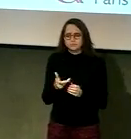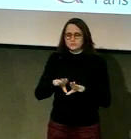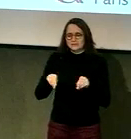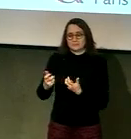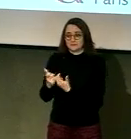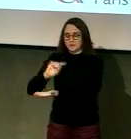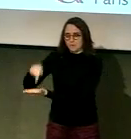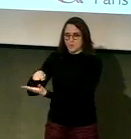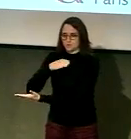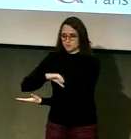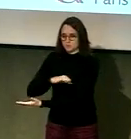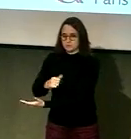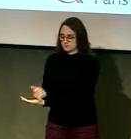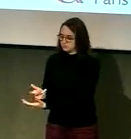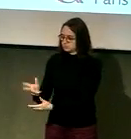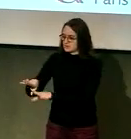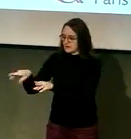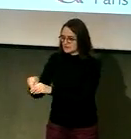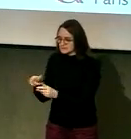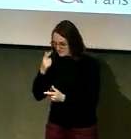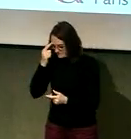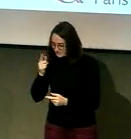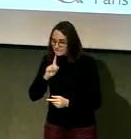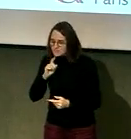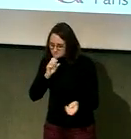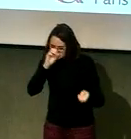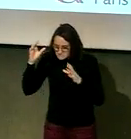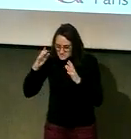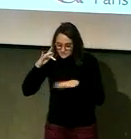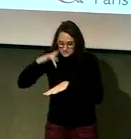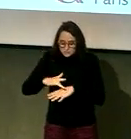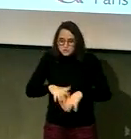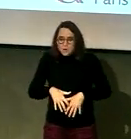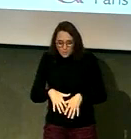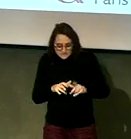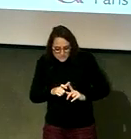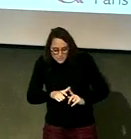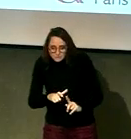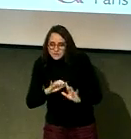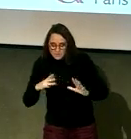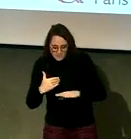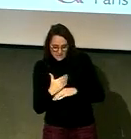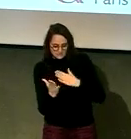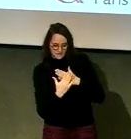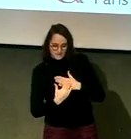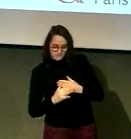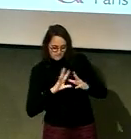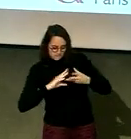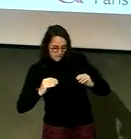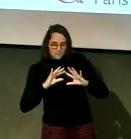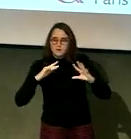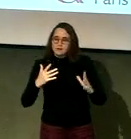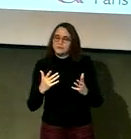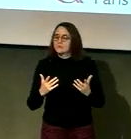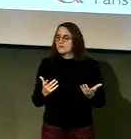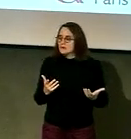travaillent sur qu'est-ce que pensent les femmes du suivi des grossesses, qu'est-ce qu'elles pensent de la façon, des recommandations qu'on leur donne pour